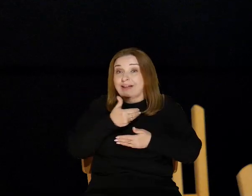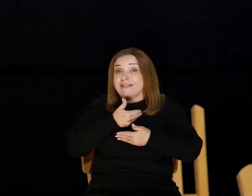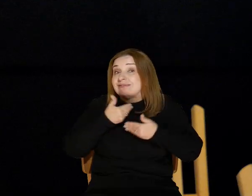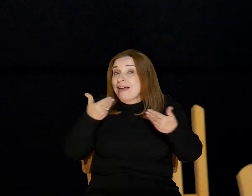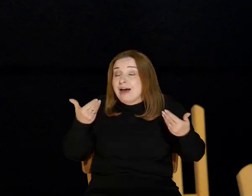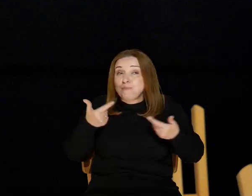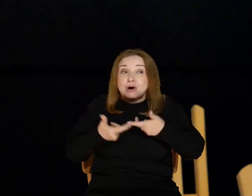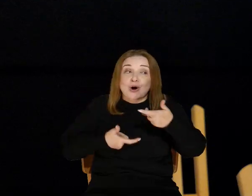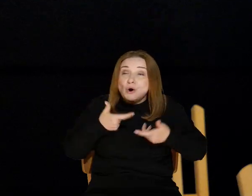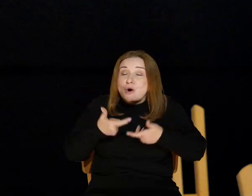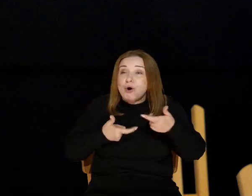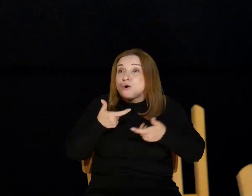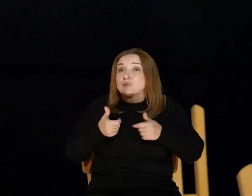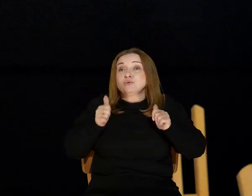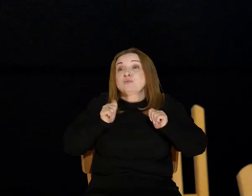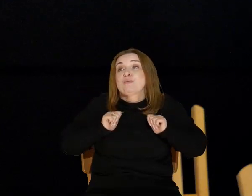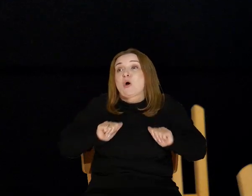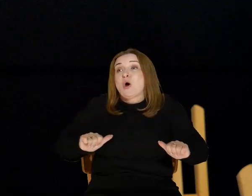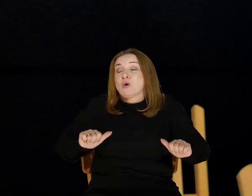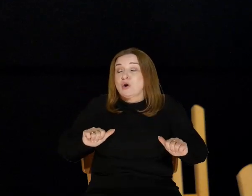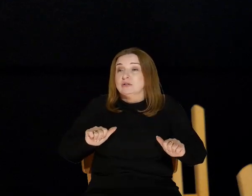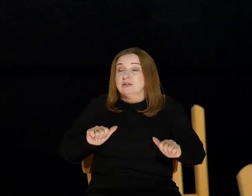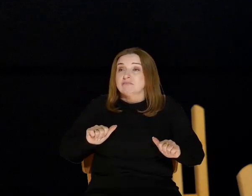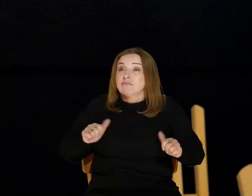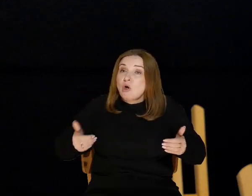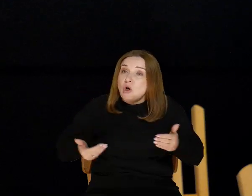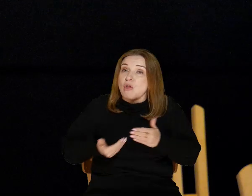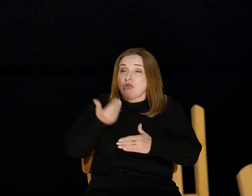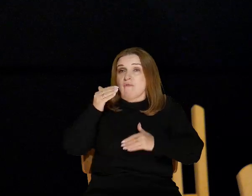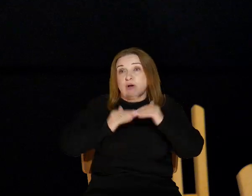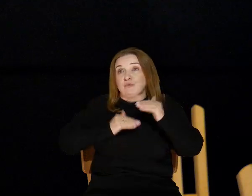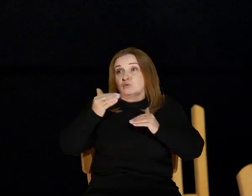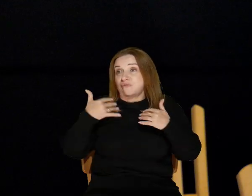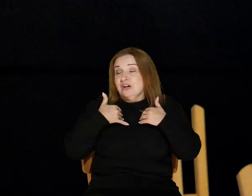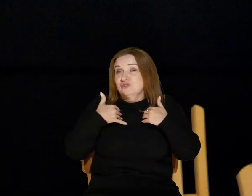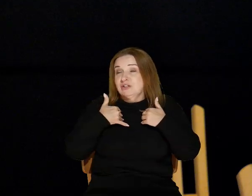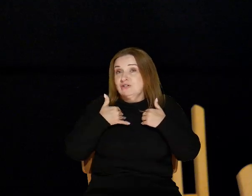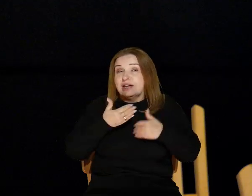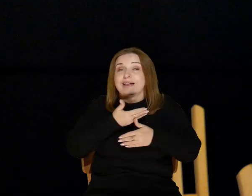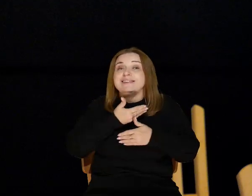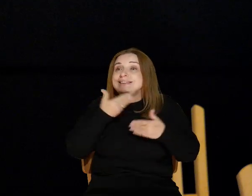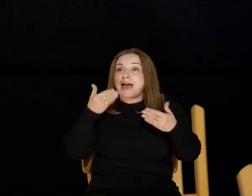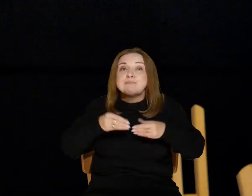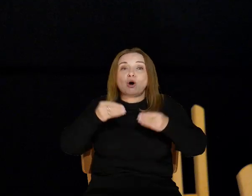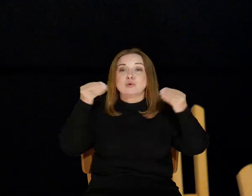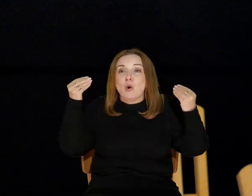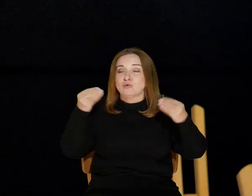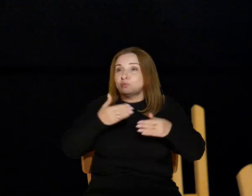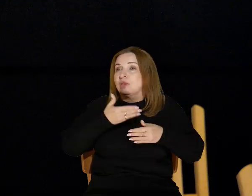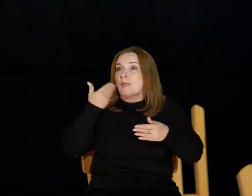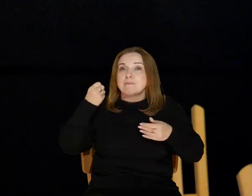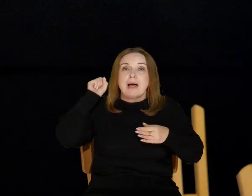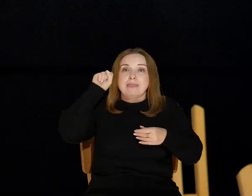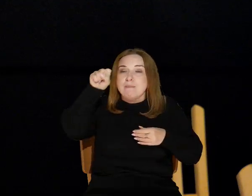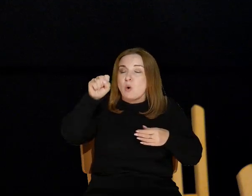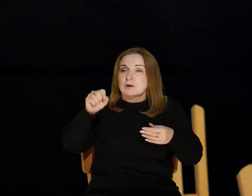możliwości w jakiś spokojny sposób odbudować swojego życia, tak? Znaczy nie było tego następującego potem prosperity, demokracji